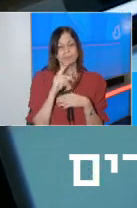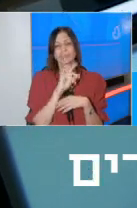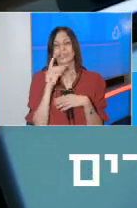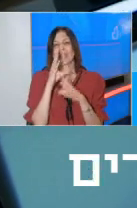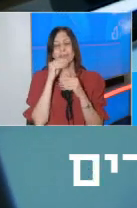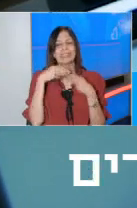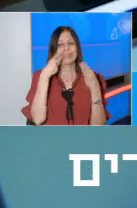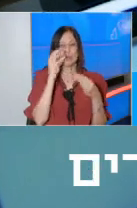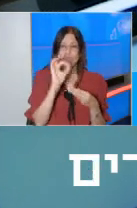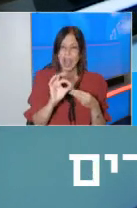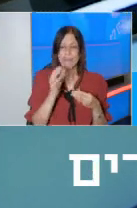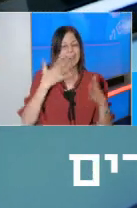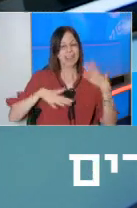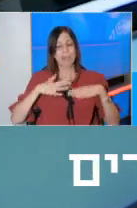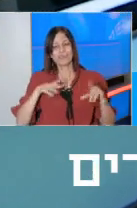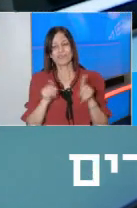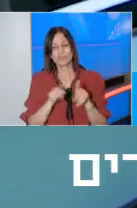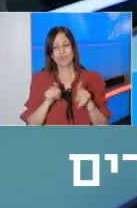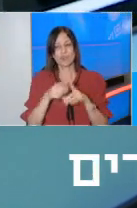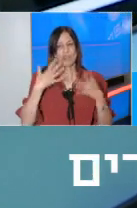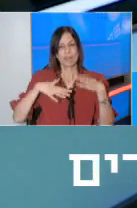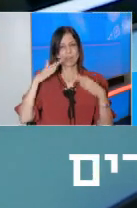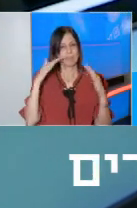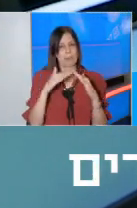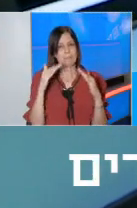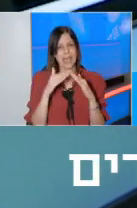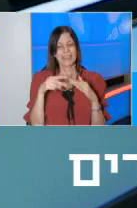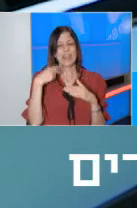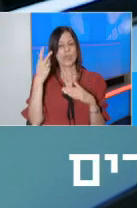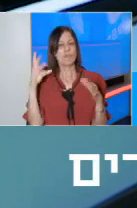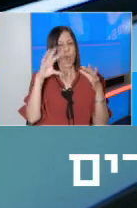את השפות שלהם, ולהתלבש כמו שהתלבשו בבית, וזאת אומרת, להיות